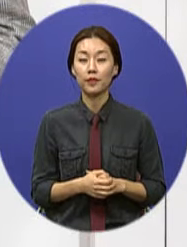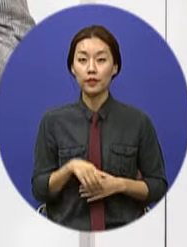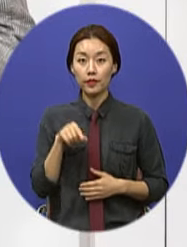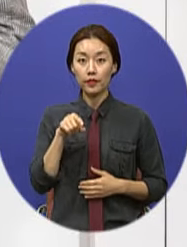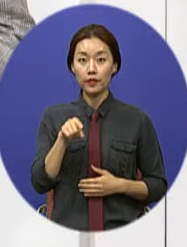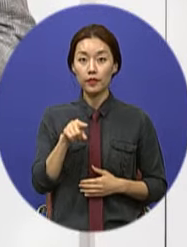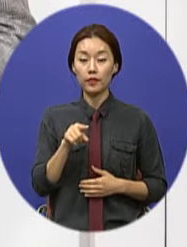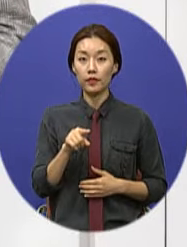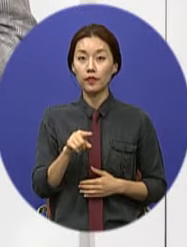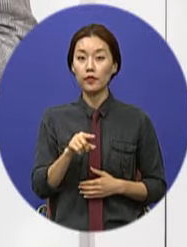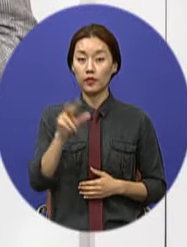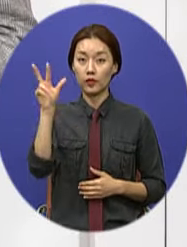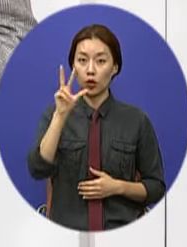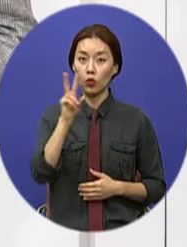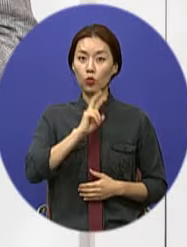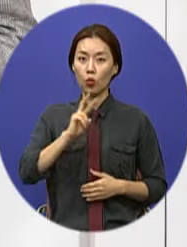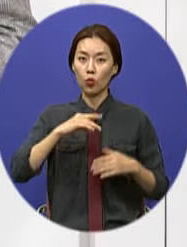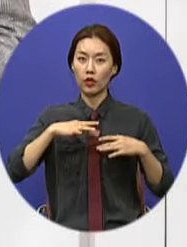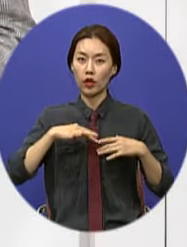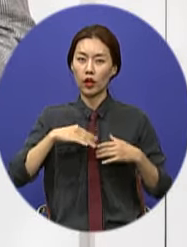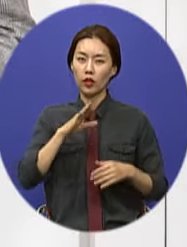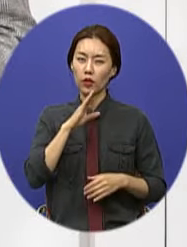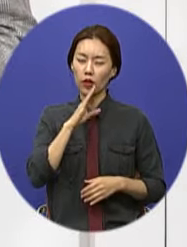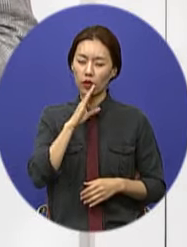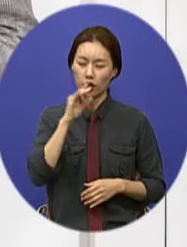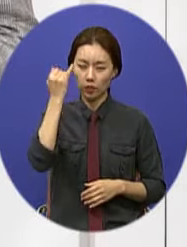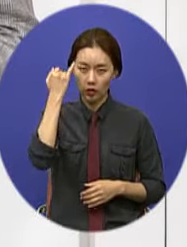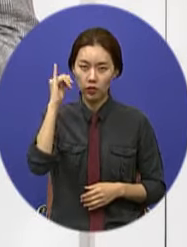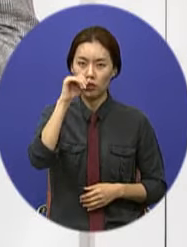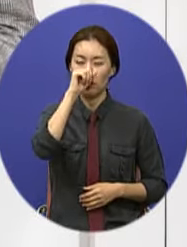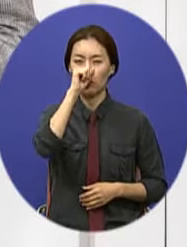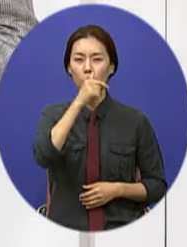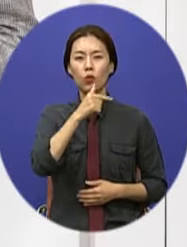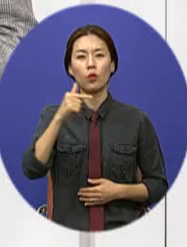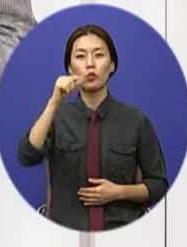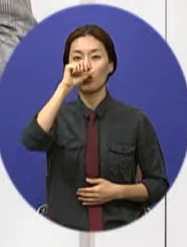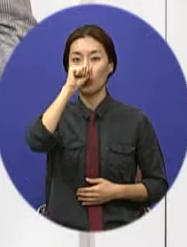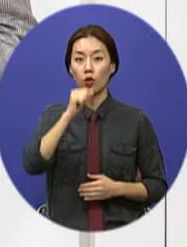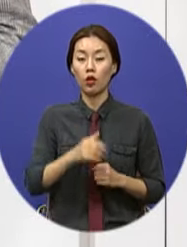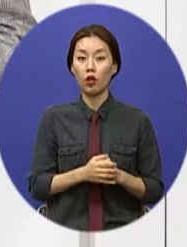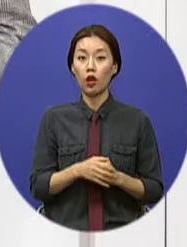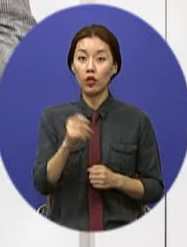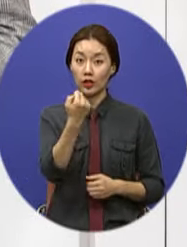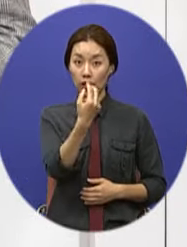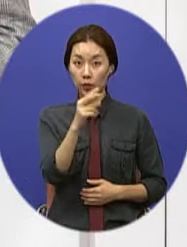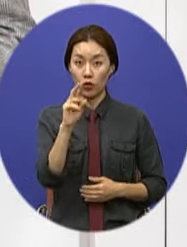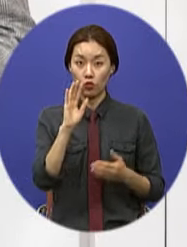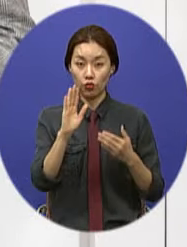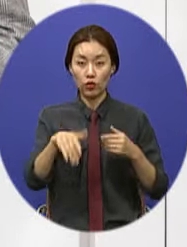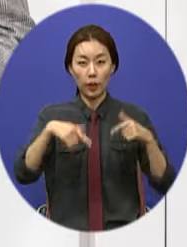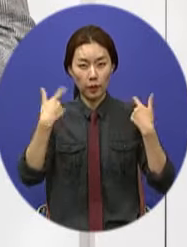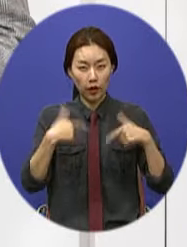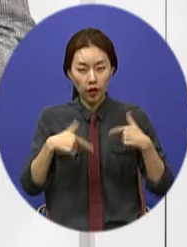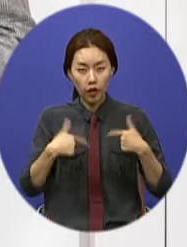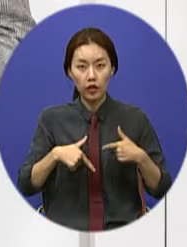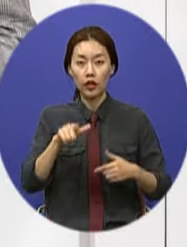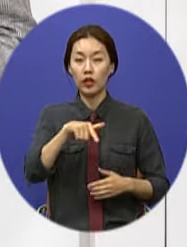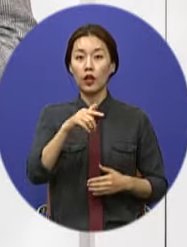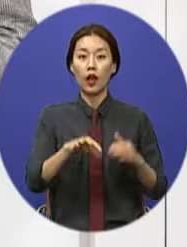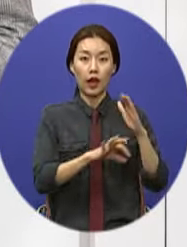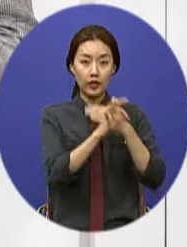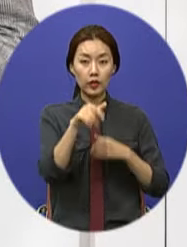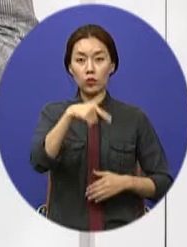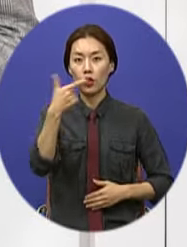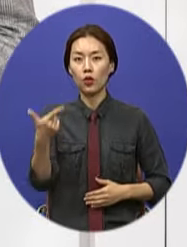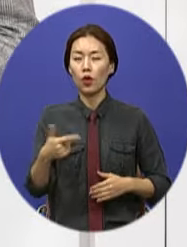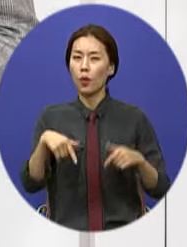이 노래자랑 참 누가 잘 내셨어요. 네. 나 이거 나오고 매일 저녁으로 계속 봅니다.